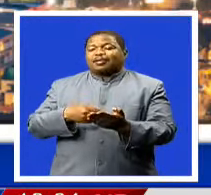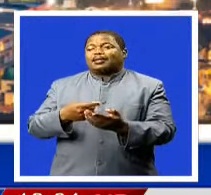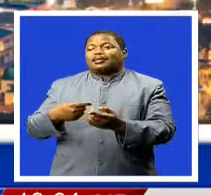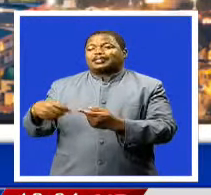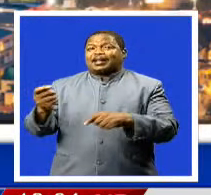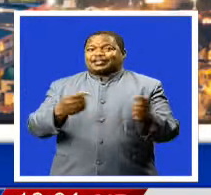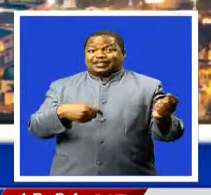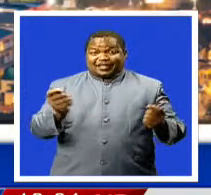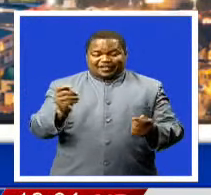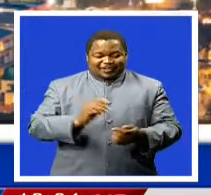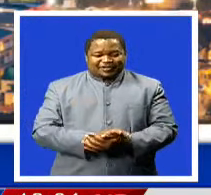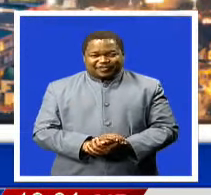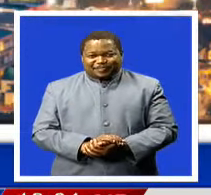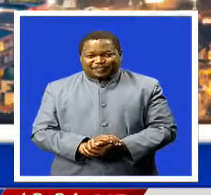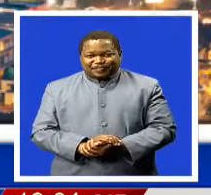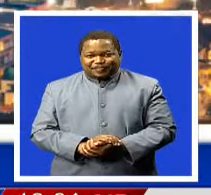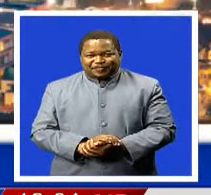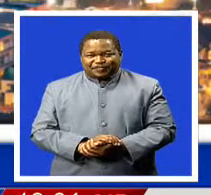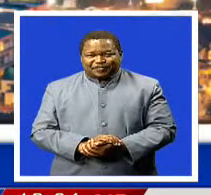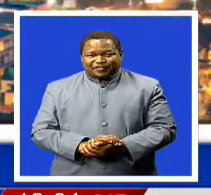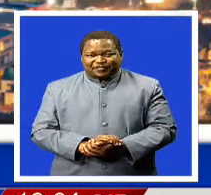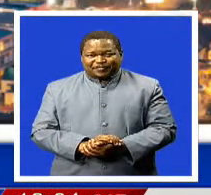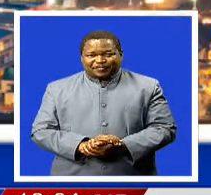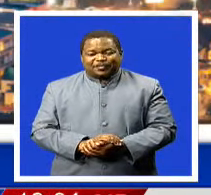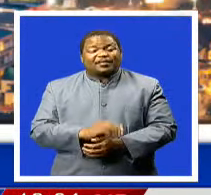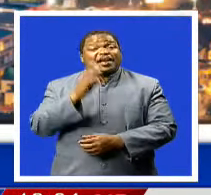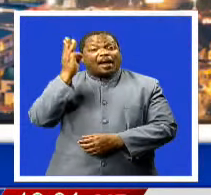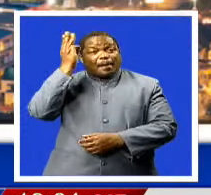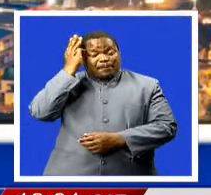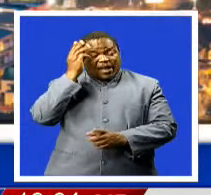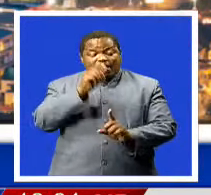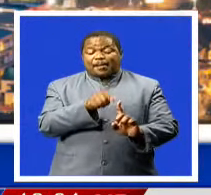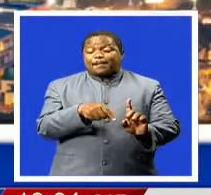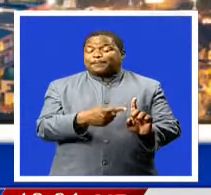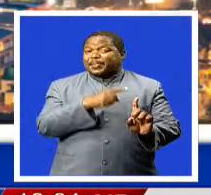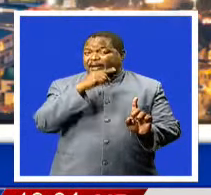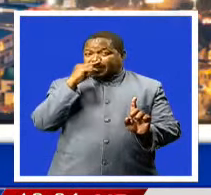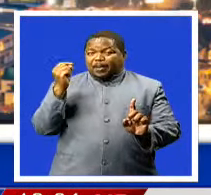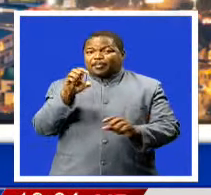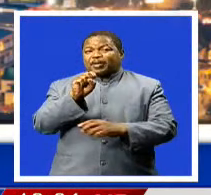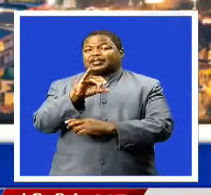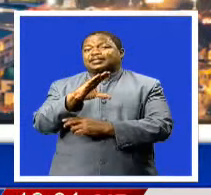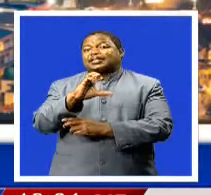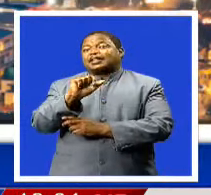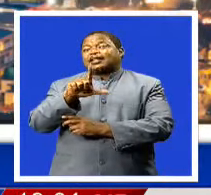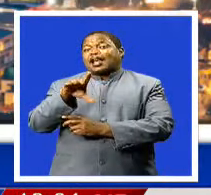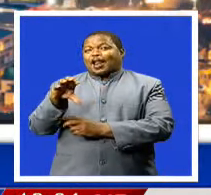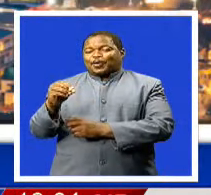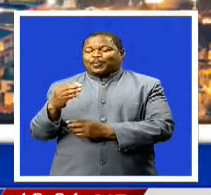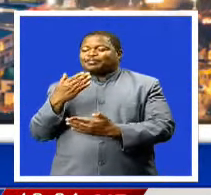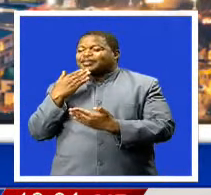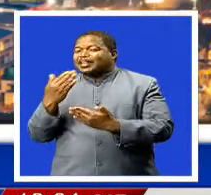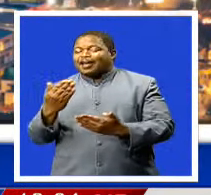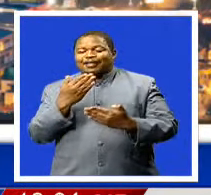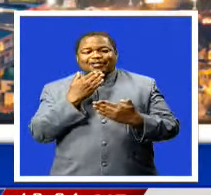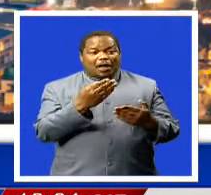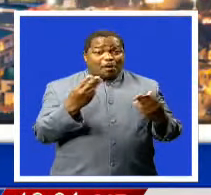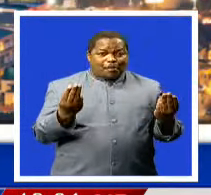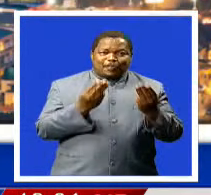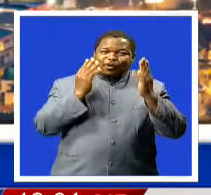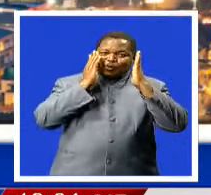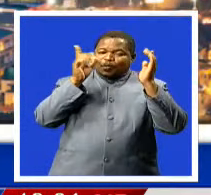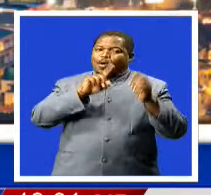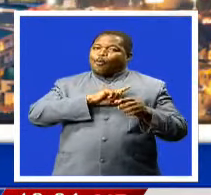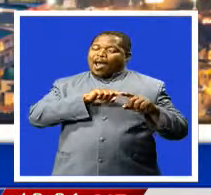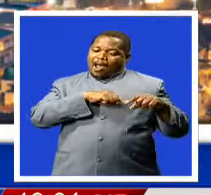Tindzaba. Lizinyana umfana inkosi sicalo selibonge inhlokomalo kanye nekumamatheka lokubonakala esiveni njalo uma